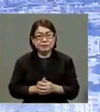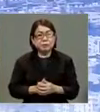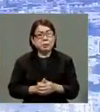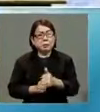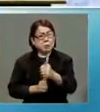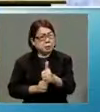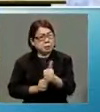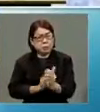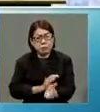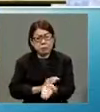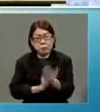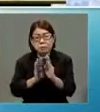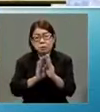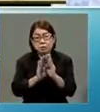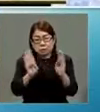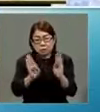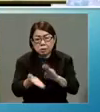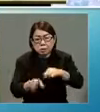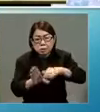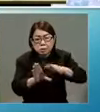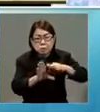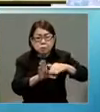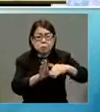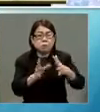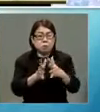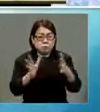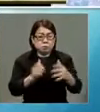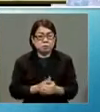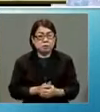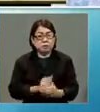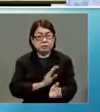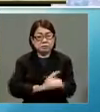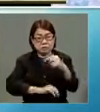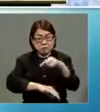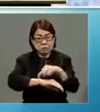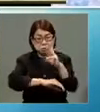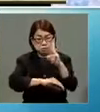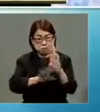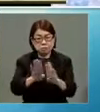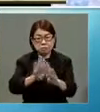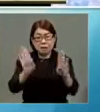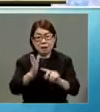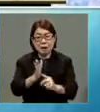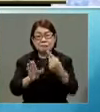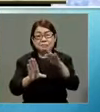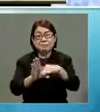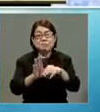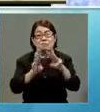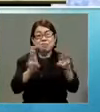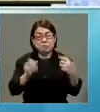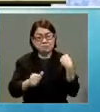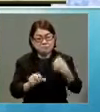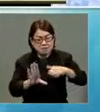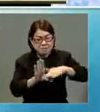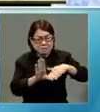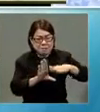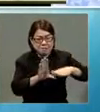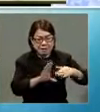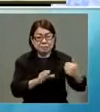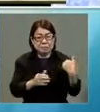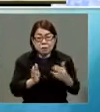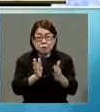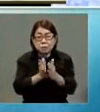ตั้งแต่เมื่อเช้านี้นะครับใน6โมงเช้าที่เปิดขึ้นมาเนี่ยนะครับมีผู้ที่ลงทะเบียนกันไปแล้วทั้งสิ้น